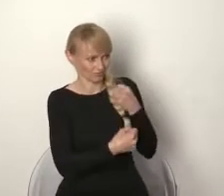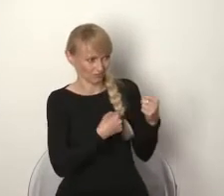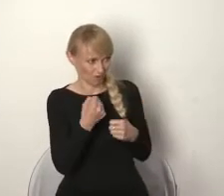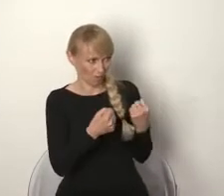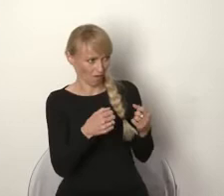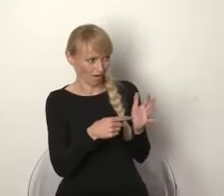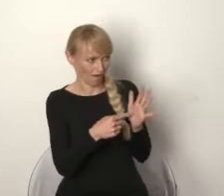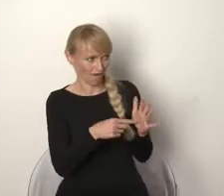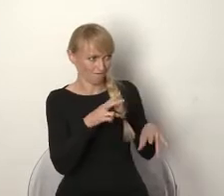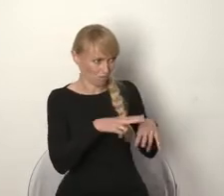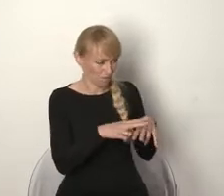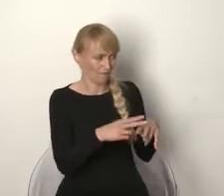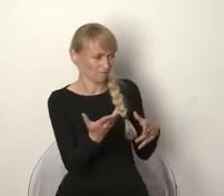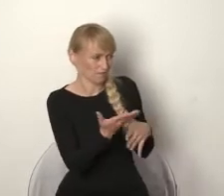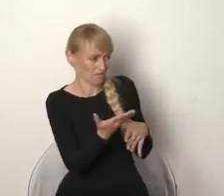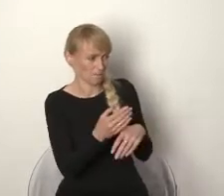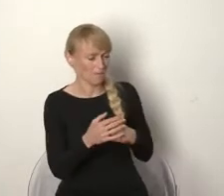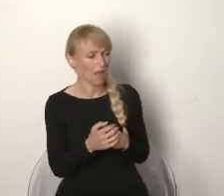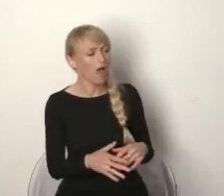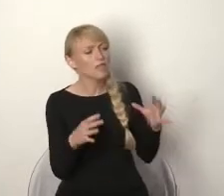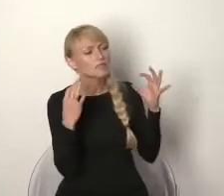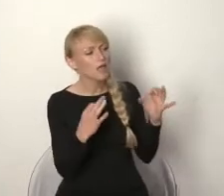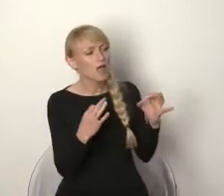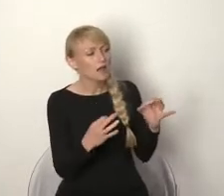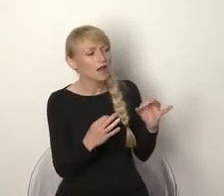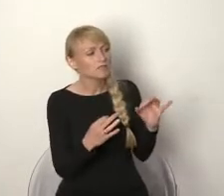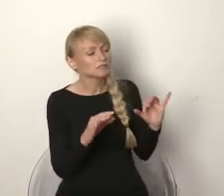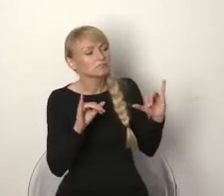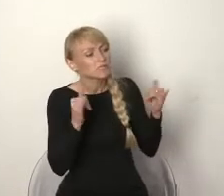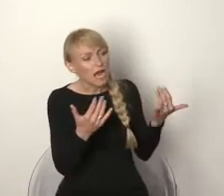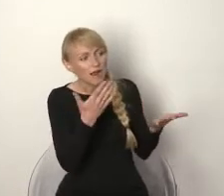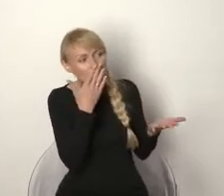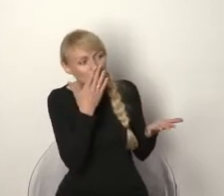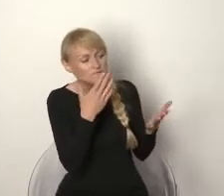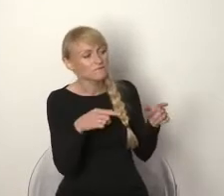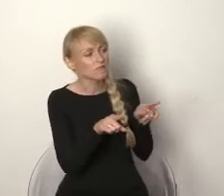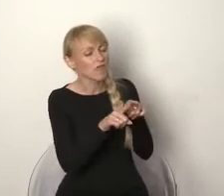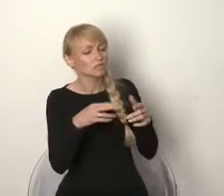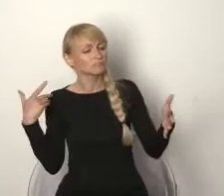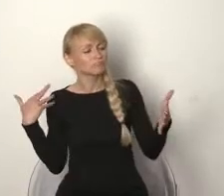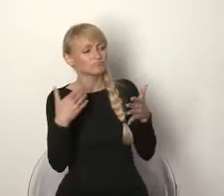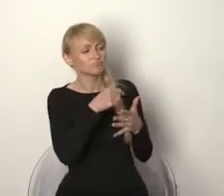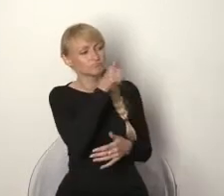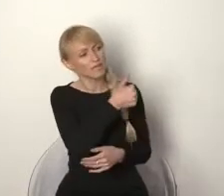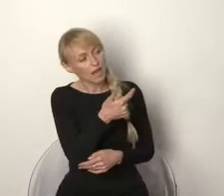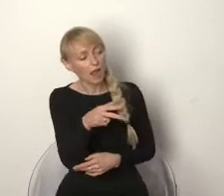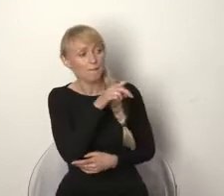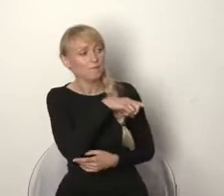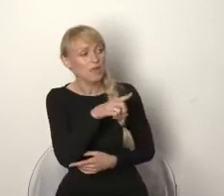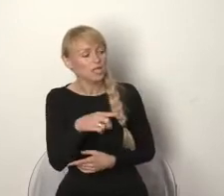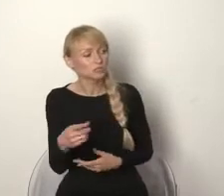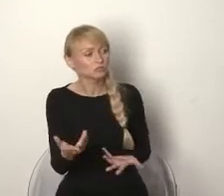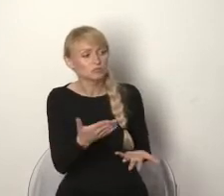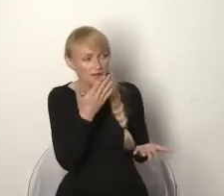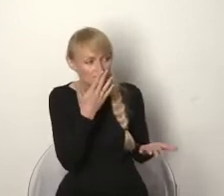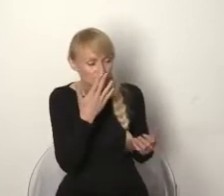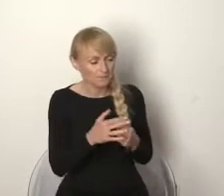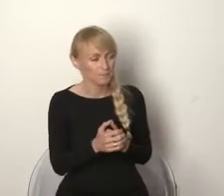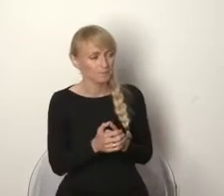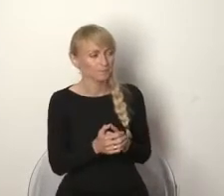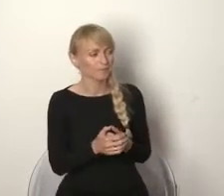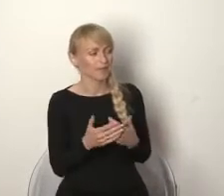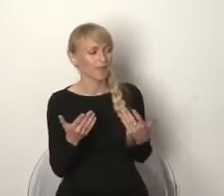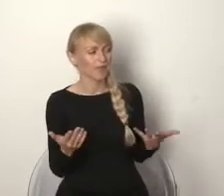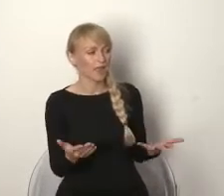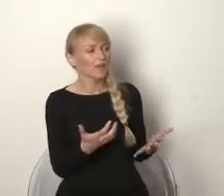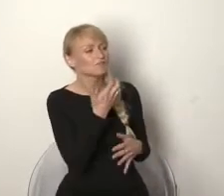wszystkim zaczniemy od tego, co się dzieje dzisiaj, teraz i też w ostatnich miesiącach, bo niezależnie od chyba charakteru wcześniejszego swojego